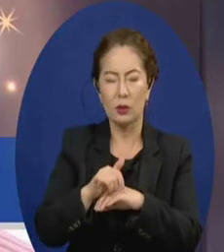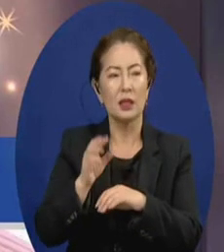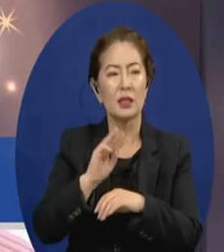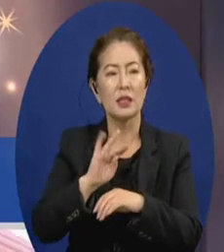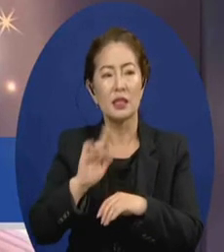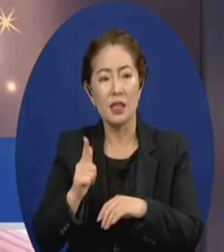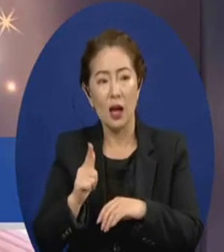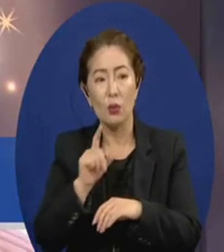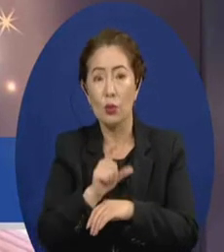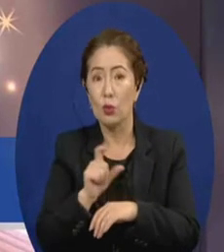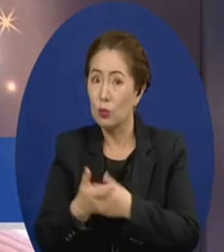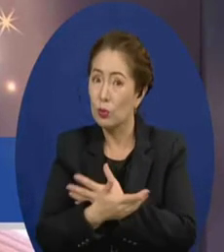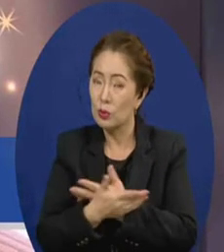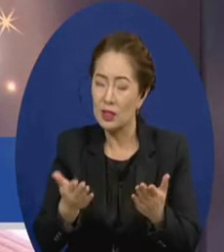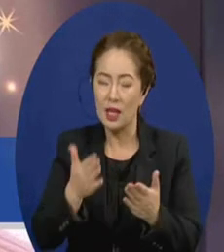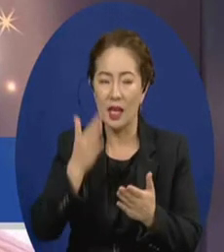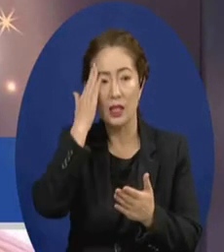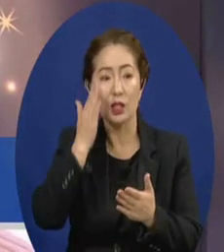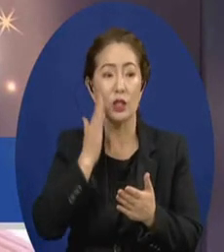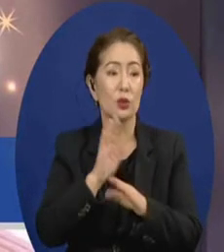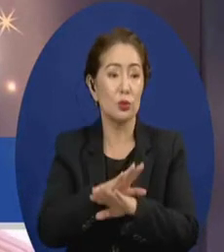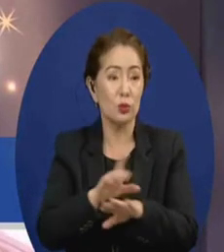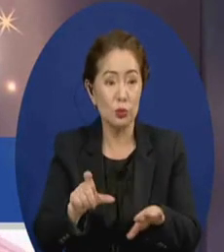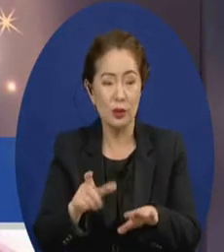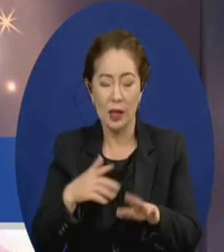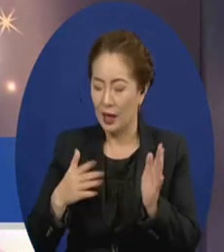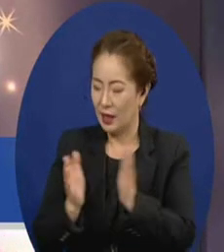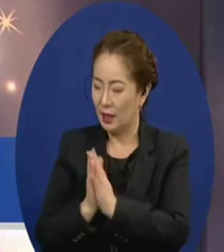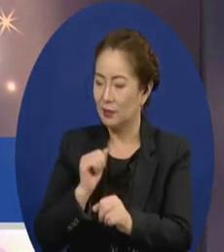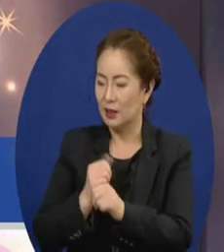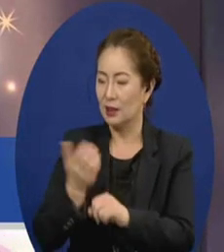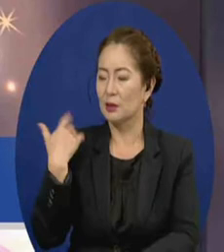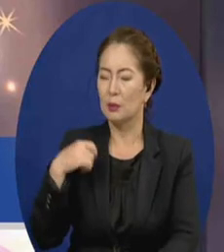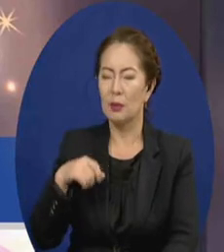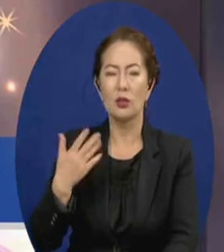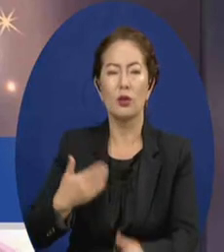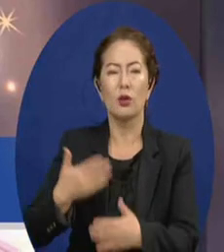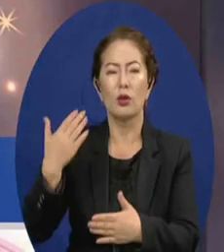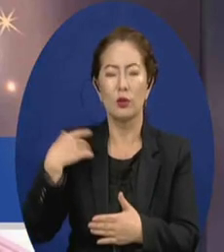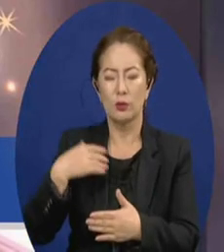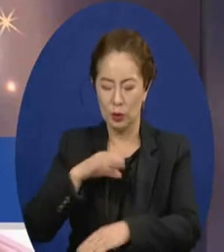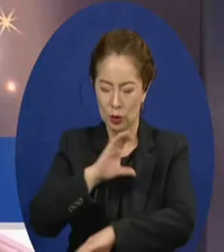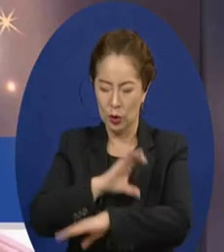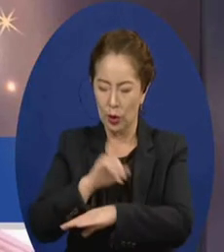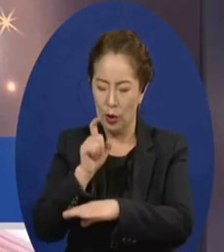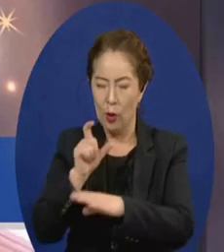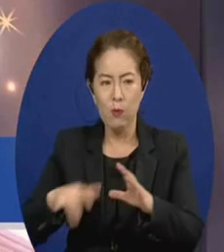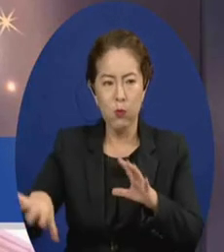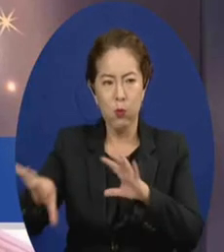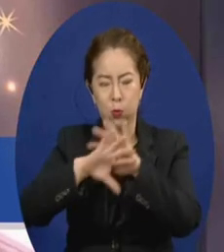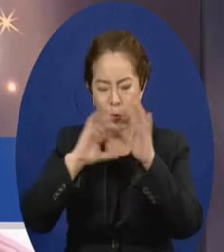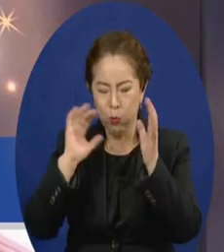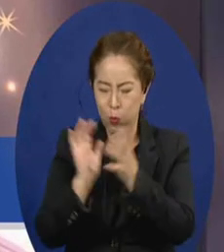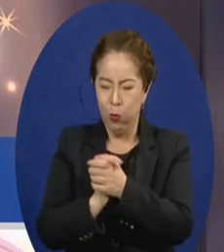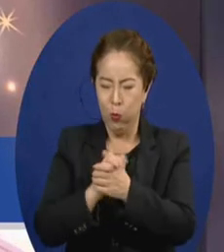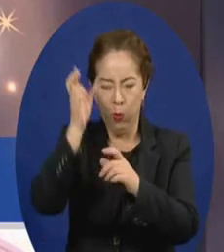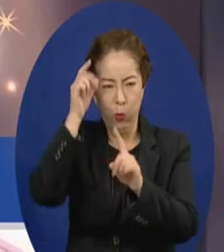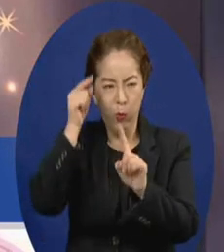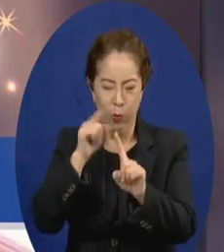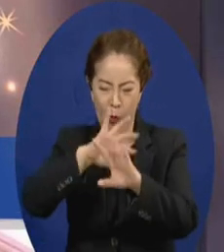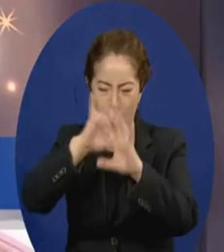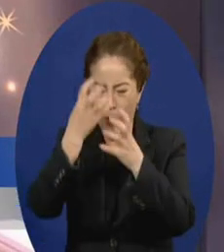учраас шав нартаа эцэг эхчүүдтэй хамт ажиллаж исэн үе үеийн сургуулийн хамт олондоо